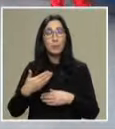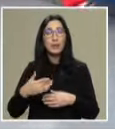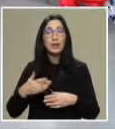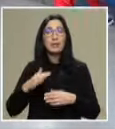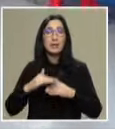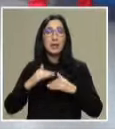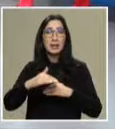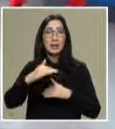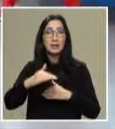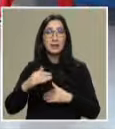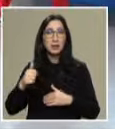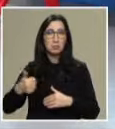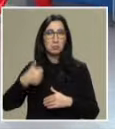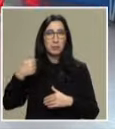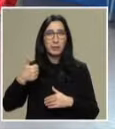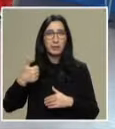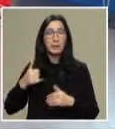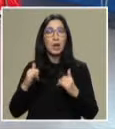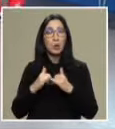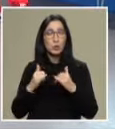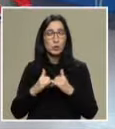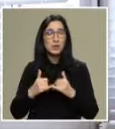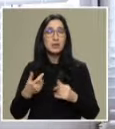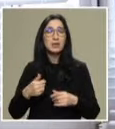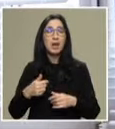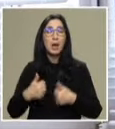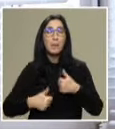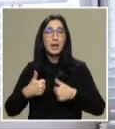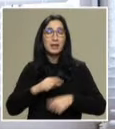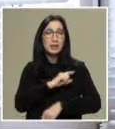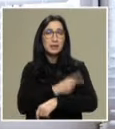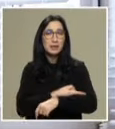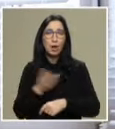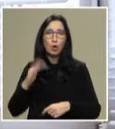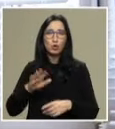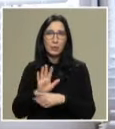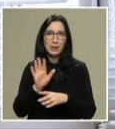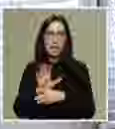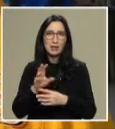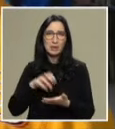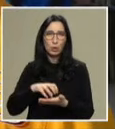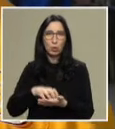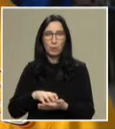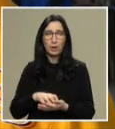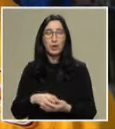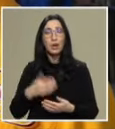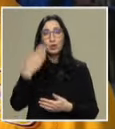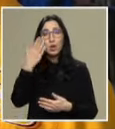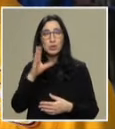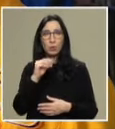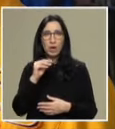това бойно изкуство в страната. Русенци са мерили сили с още 15 клуба от цялата страна. Честно